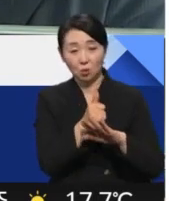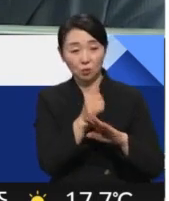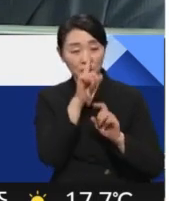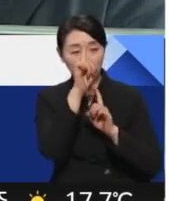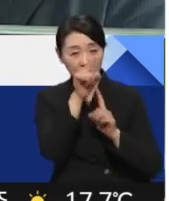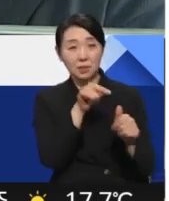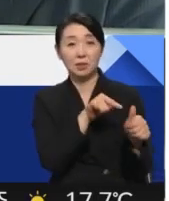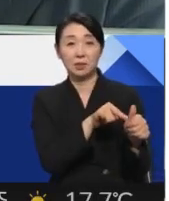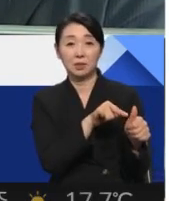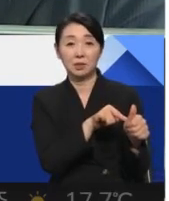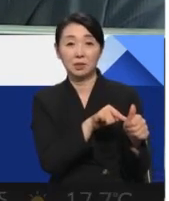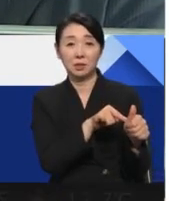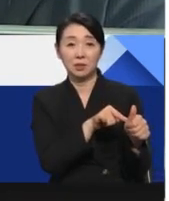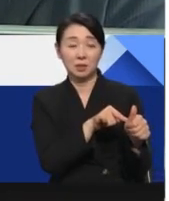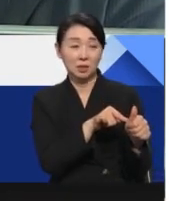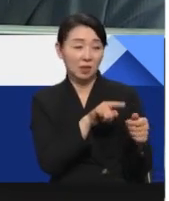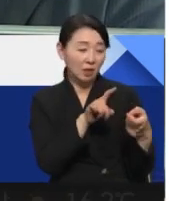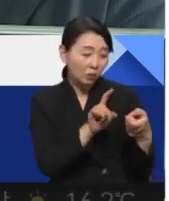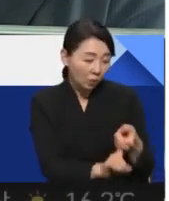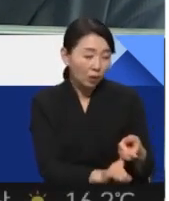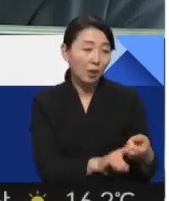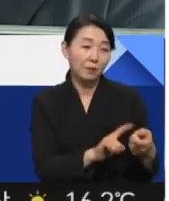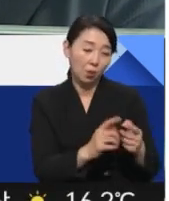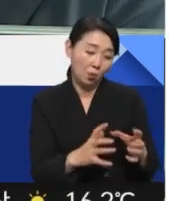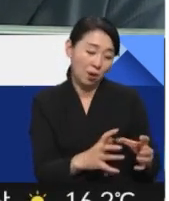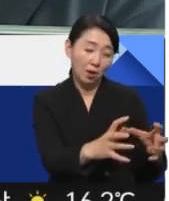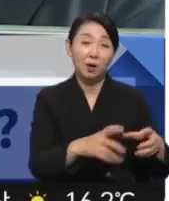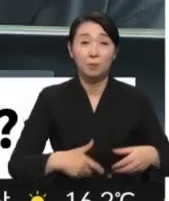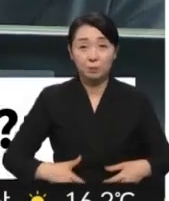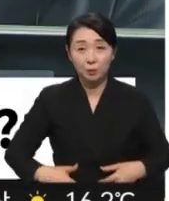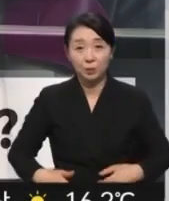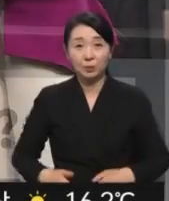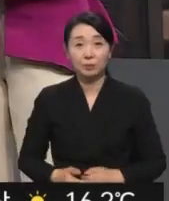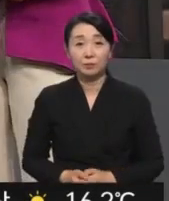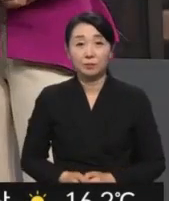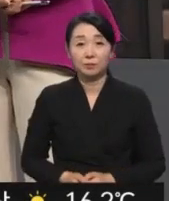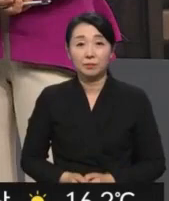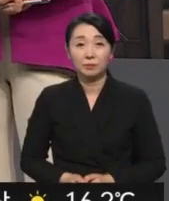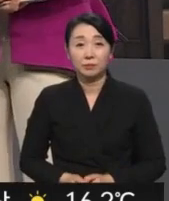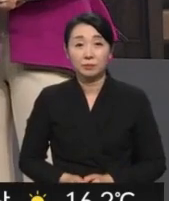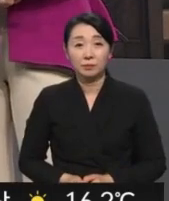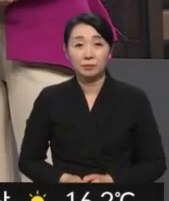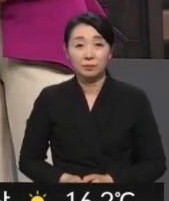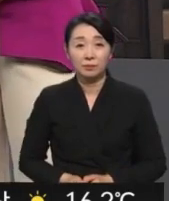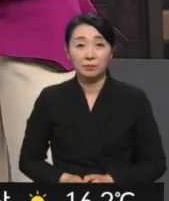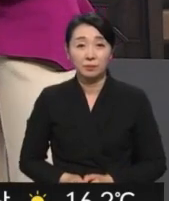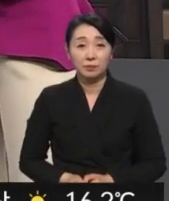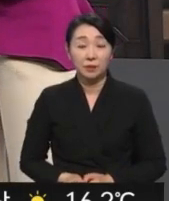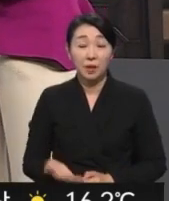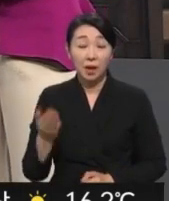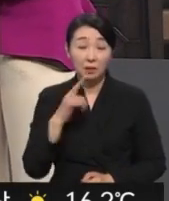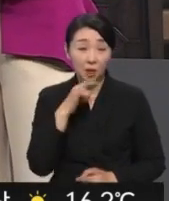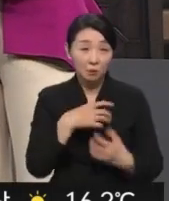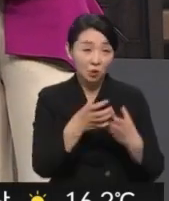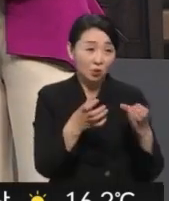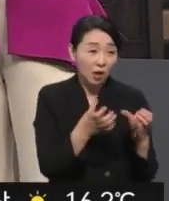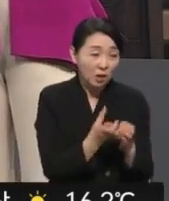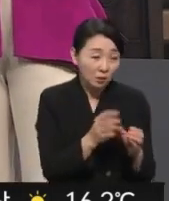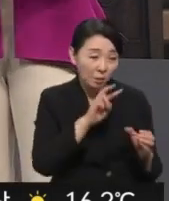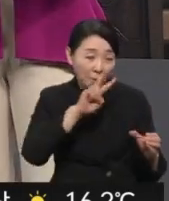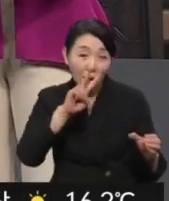대표의 그 노선으로 갈 수밖에 없지 않느냐 이렇게 생각을 해요. 그런데 이미 균열이 포착이 되고 있는